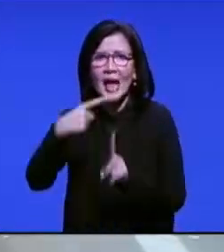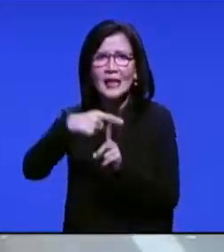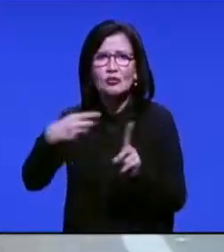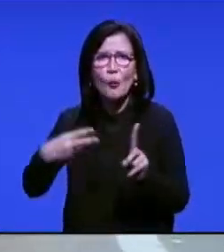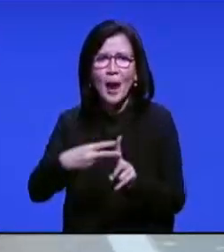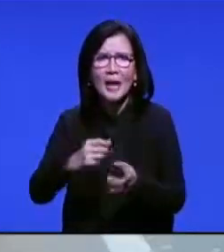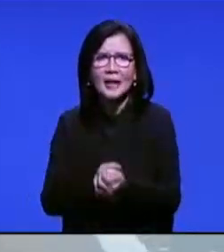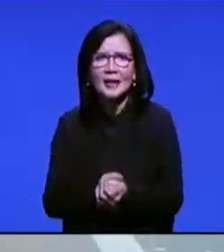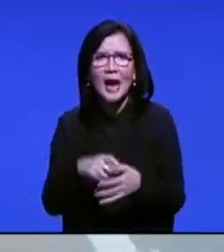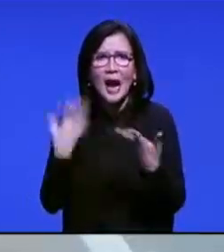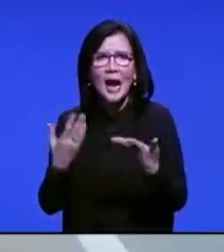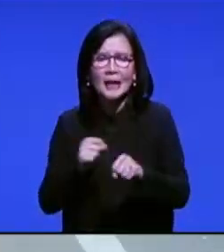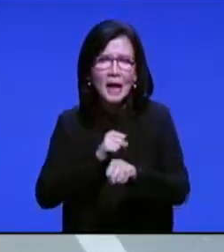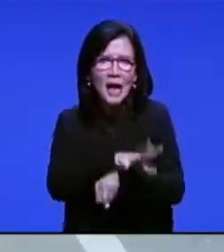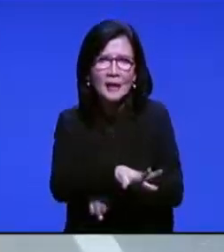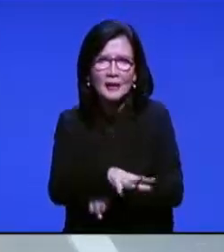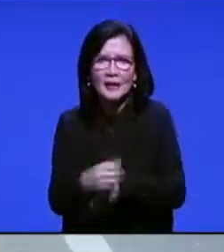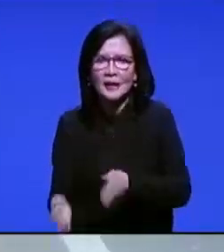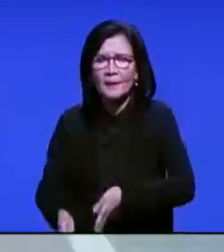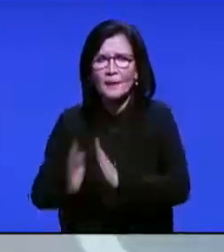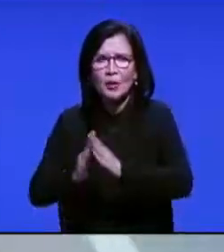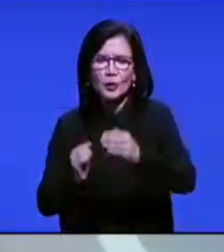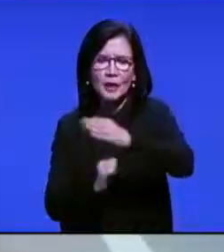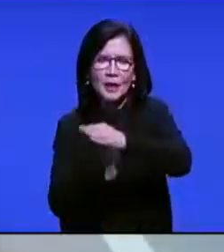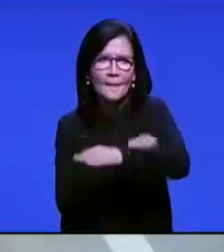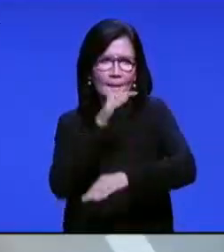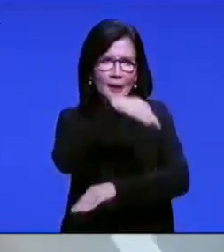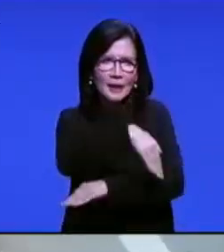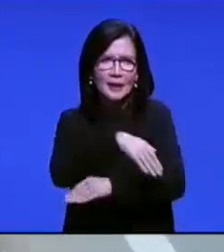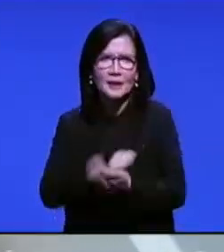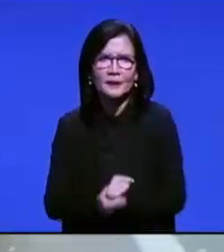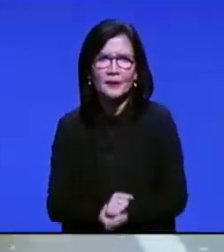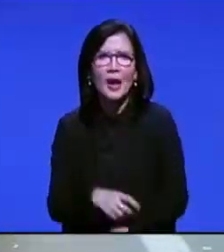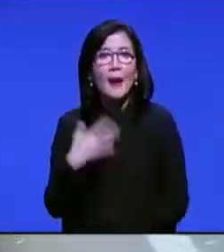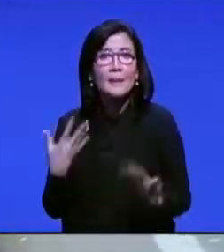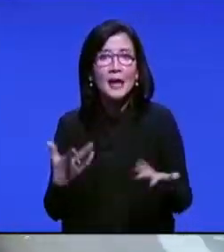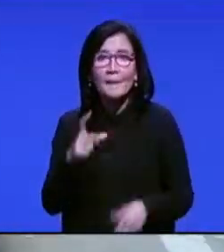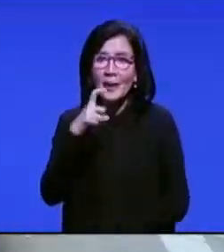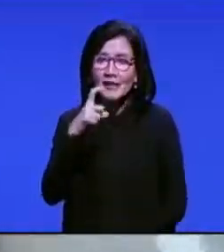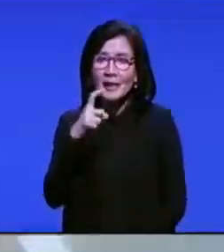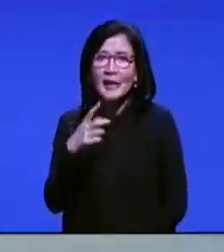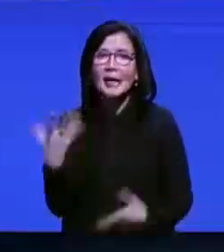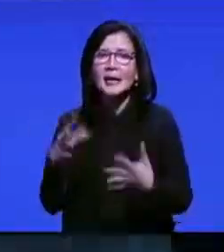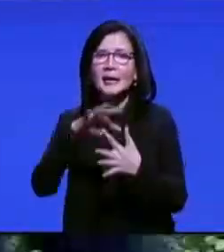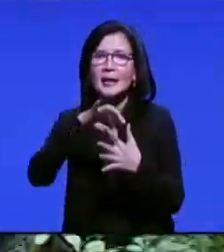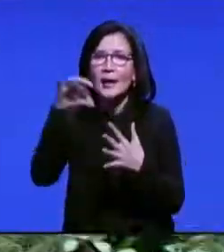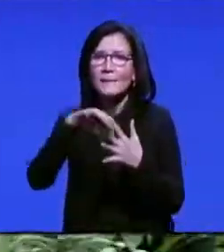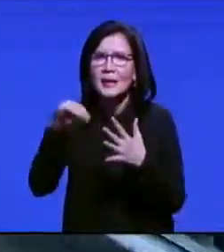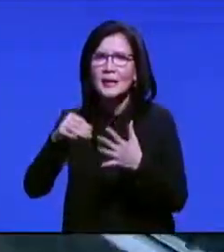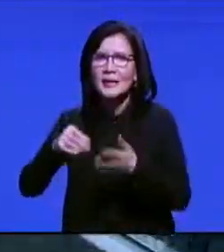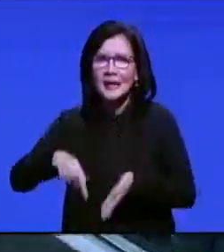karena imbas dari pembangunan flyover. Dan untuk menghindari kemacetan, saya akan memilih beberapa jalur.